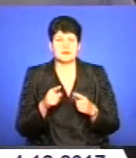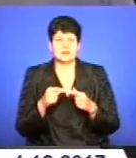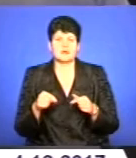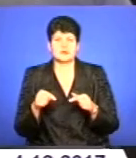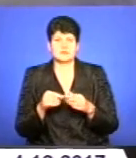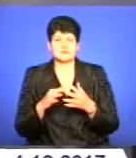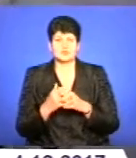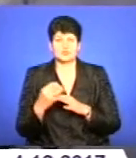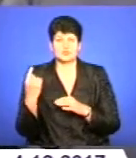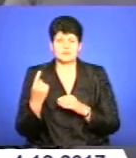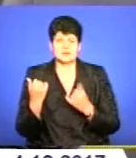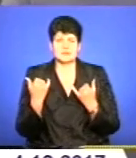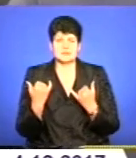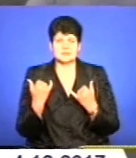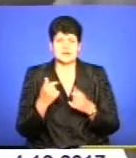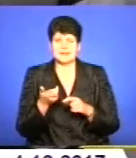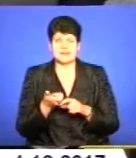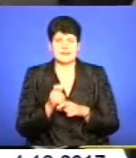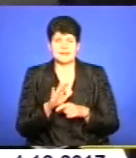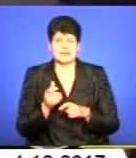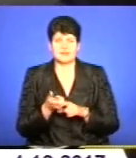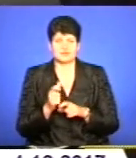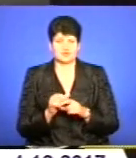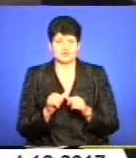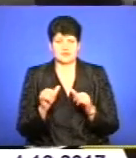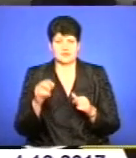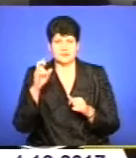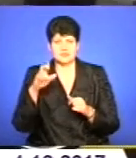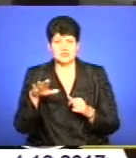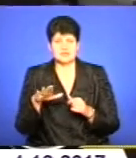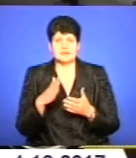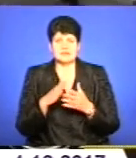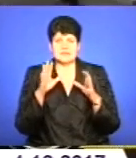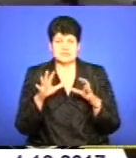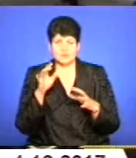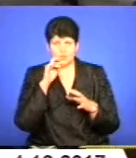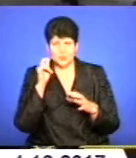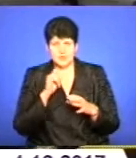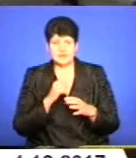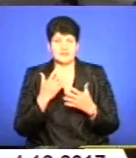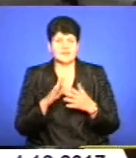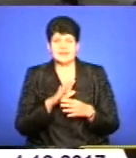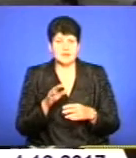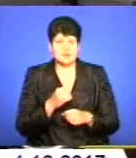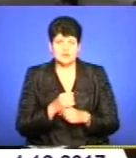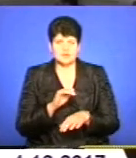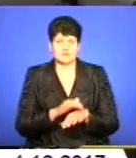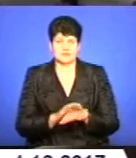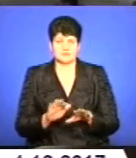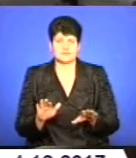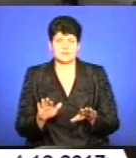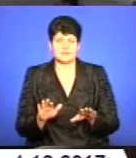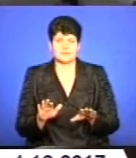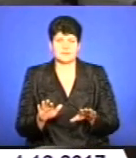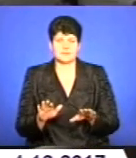галузь сільського господарства, яка зараз не дуже розвинута в державі. Тобто є закон України, але він не працює про бджільництво в галузі. Але,